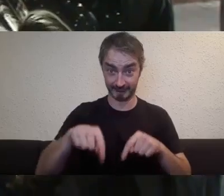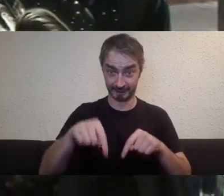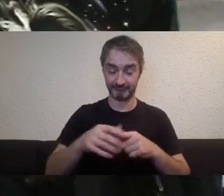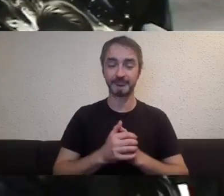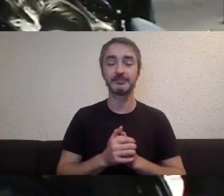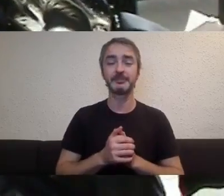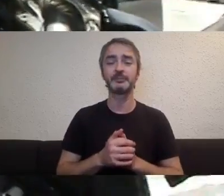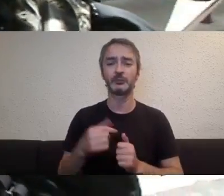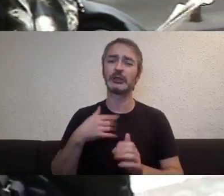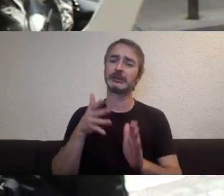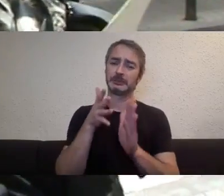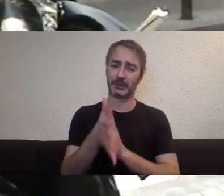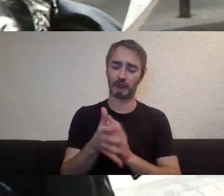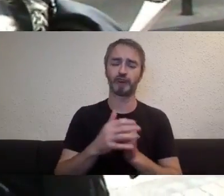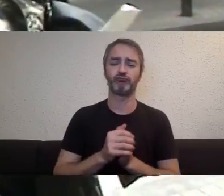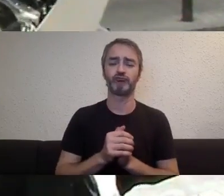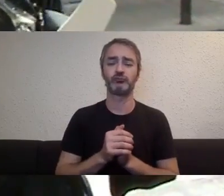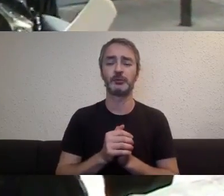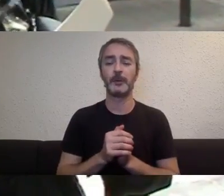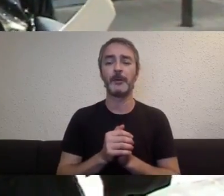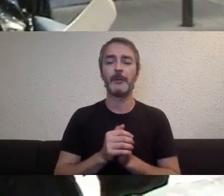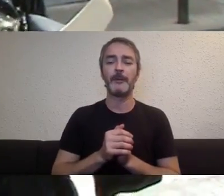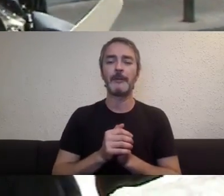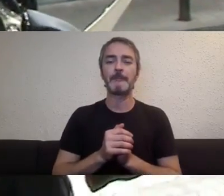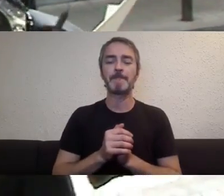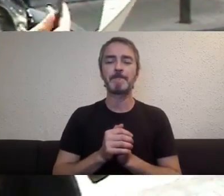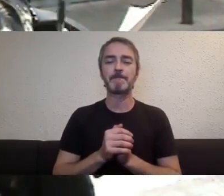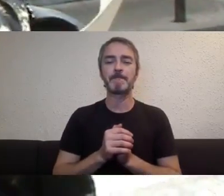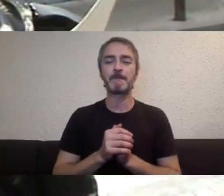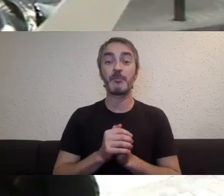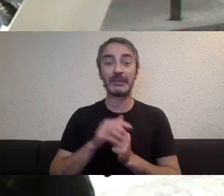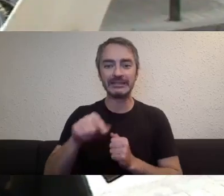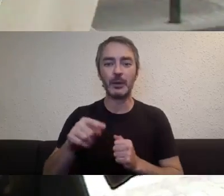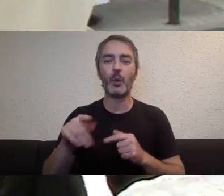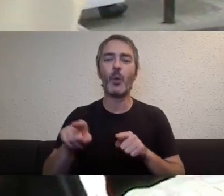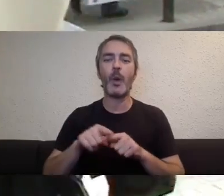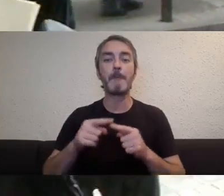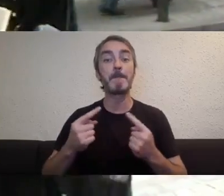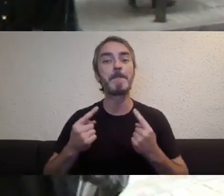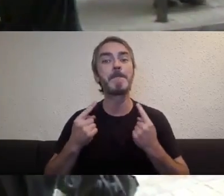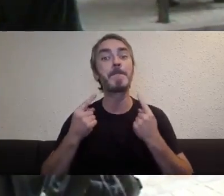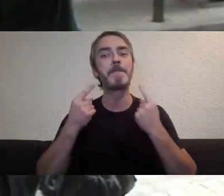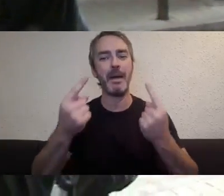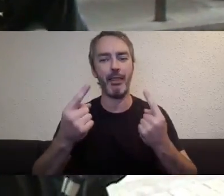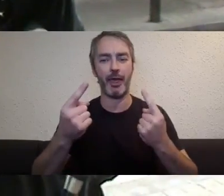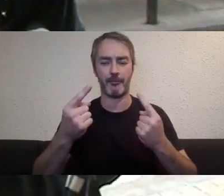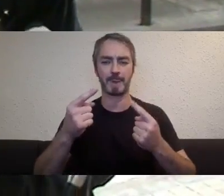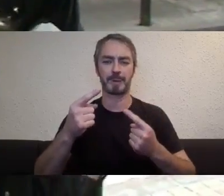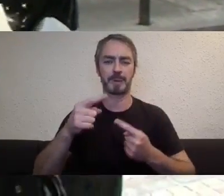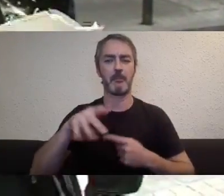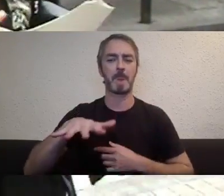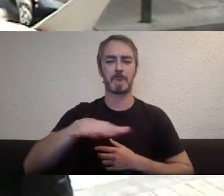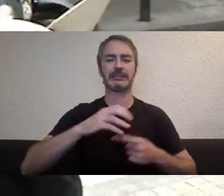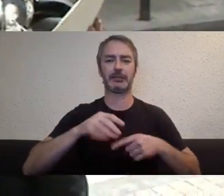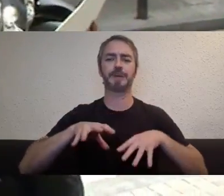aquest va ser, diguem, el punt... Bueno, el punt inicial de l'ocupació del barri. I va ser una